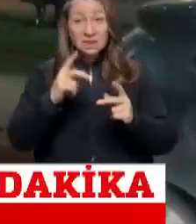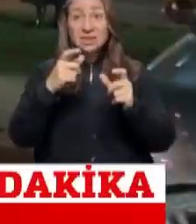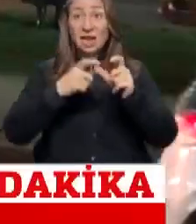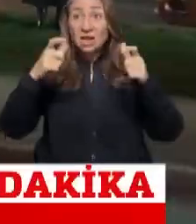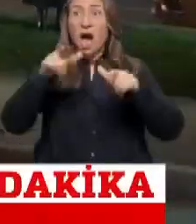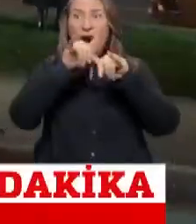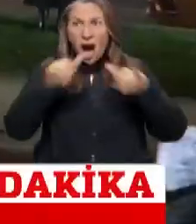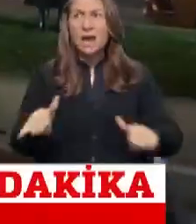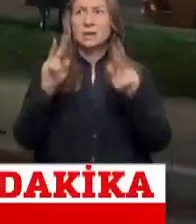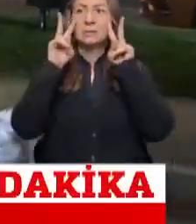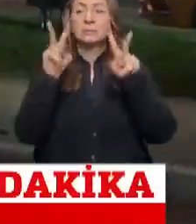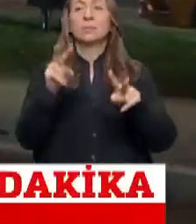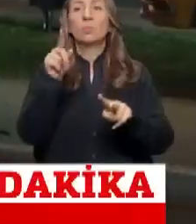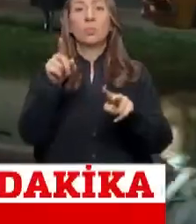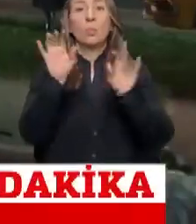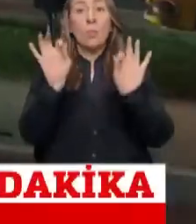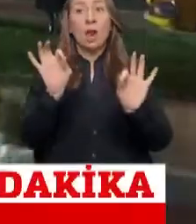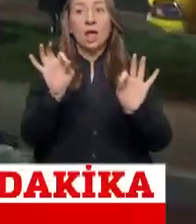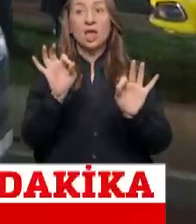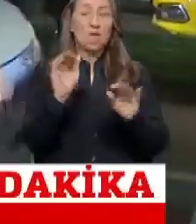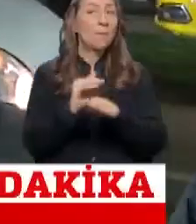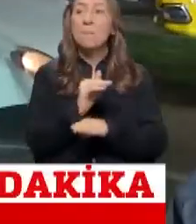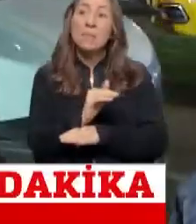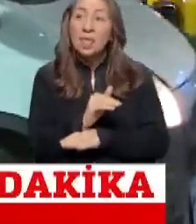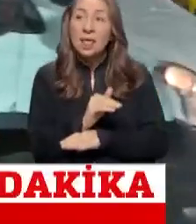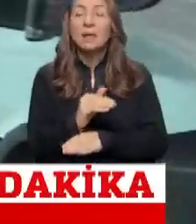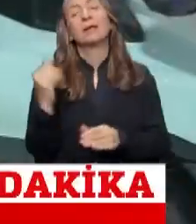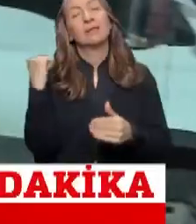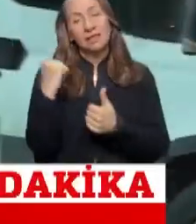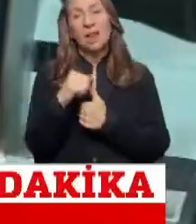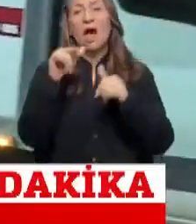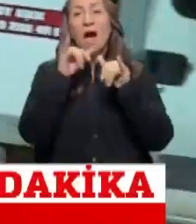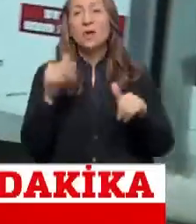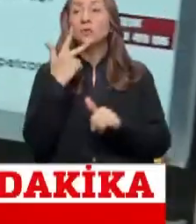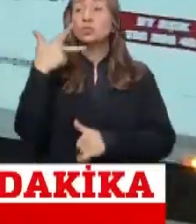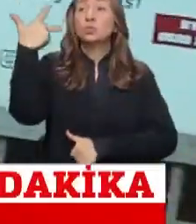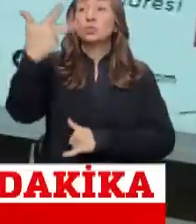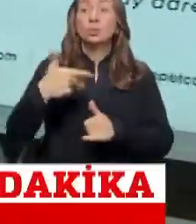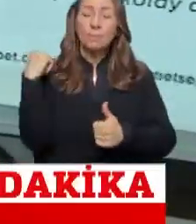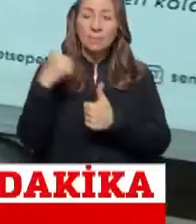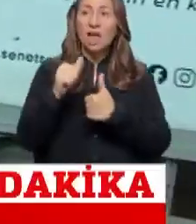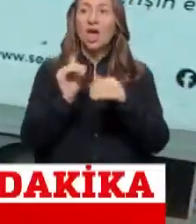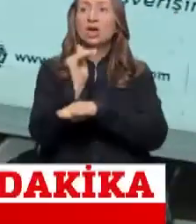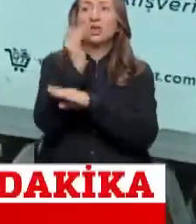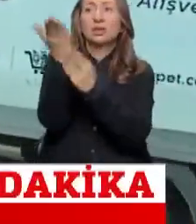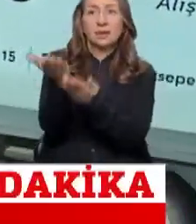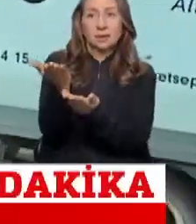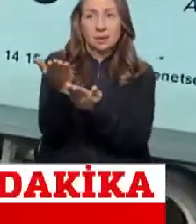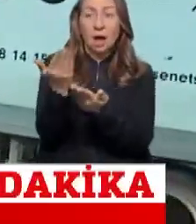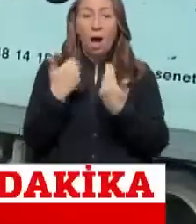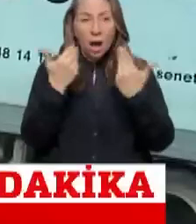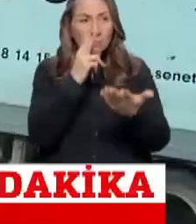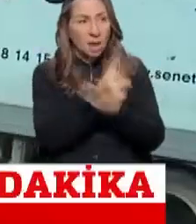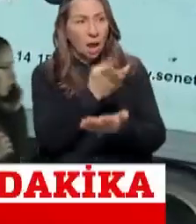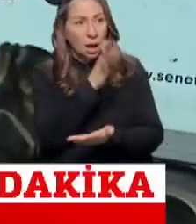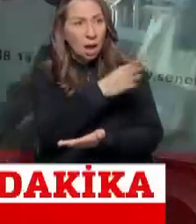Saraçhane'de aynı görüntü, bu görüntü yaşanmıştı. Yine o görüntü 3 yıl sonra bir kez daha hakimin bu